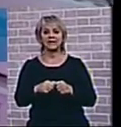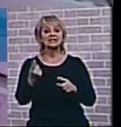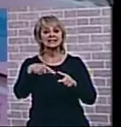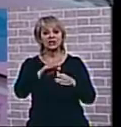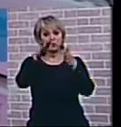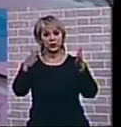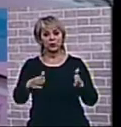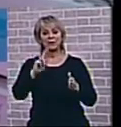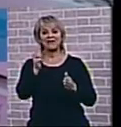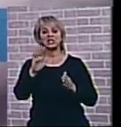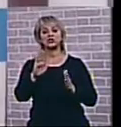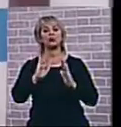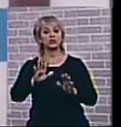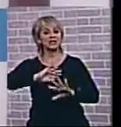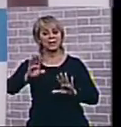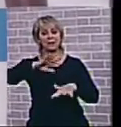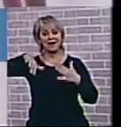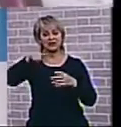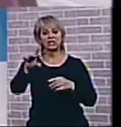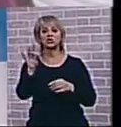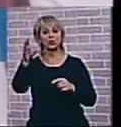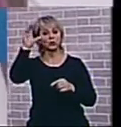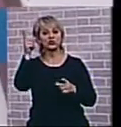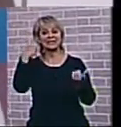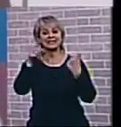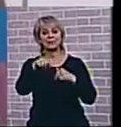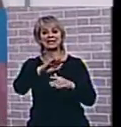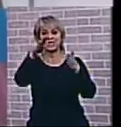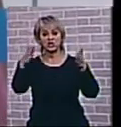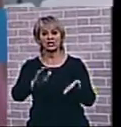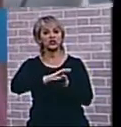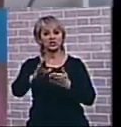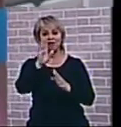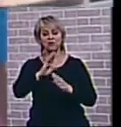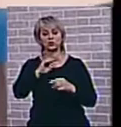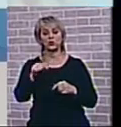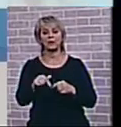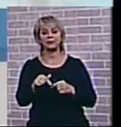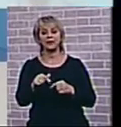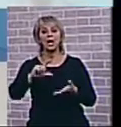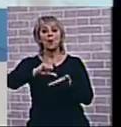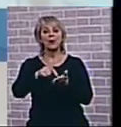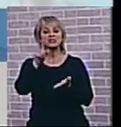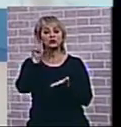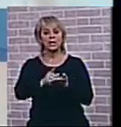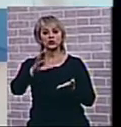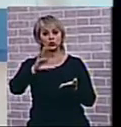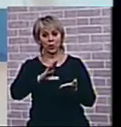этим прибором квартиру можно не проветривать. Ростовские ученые изобрели генератор чистого воздуха. Помещение